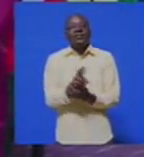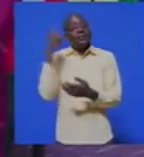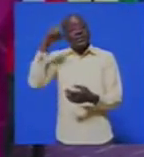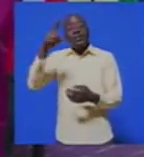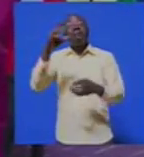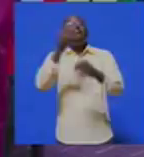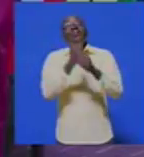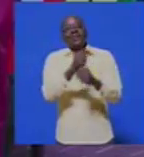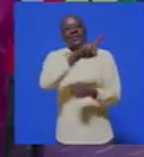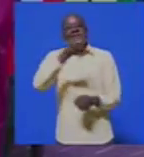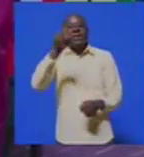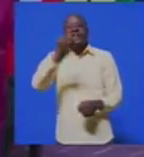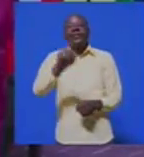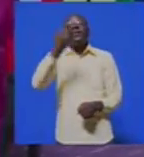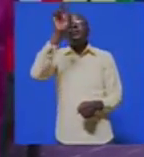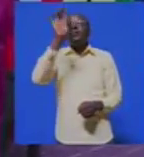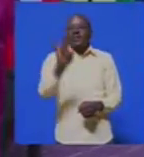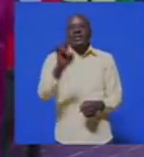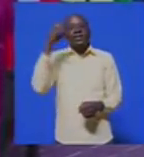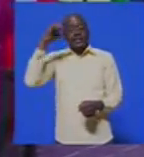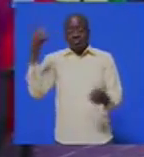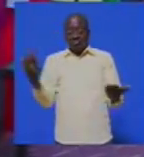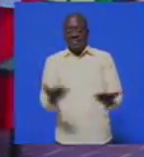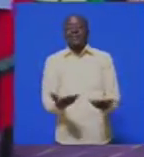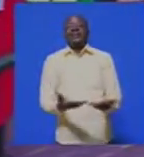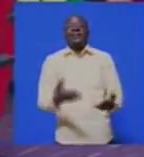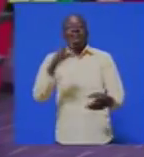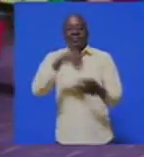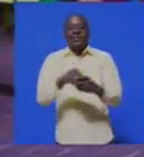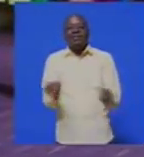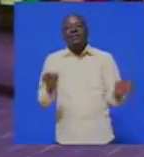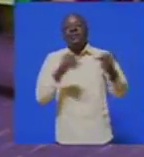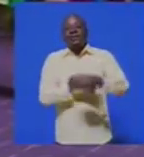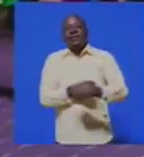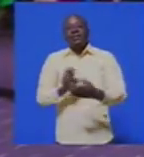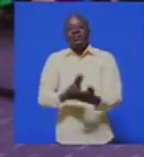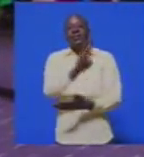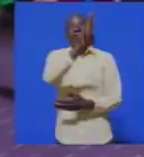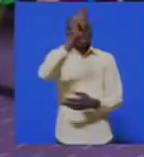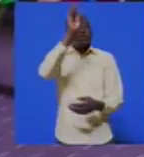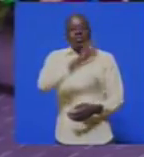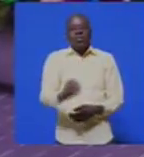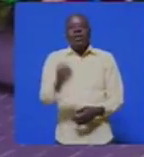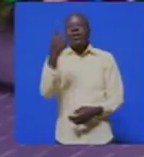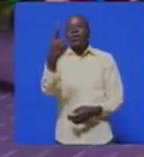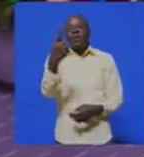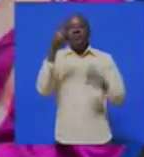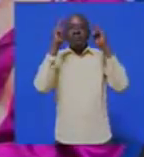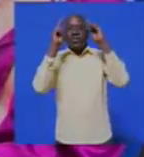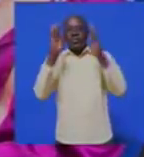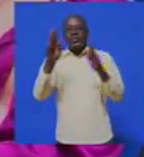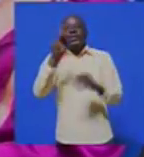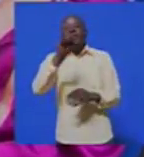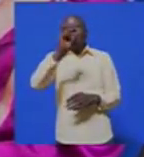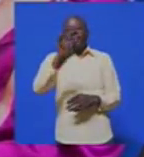127 enseignants-chercheurs magnifiés ici, dans la salle des actes de l'Université Ouaga 1, professeur Joseph Kizerbo.